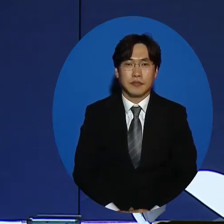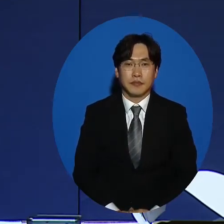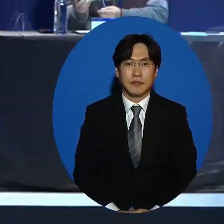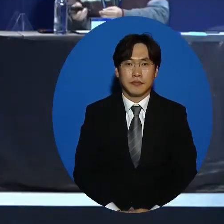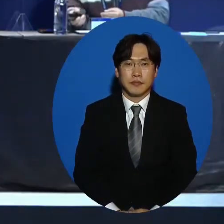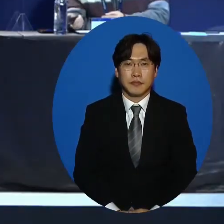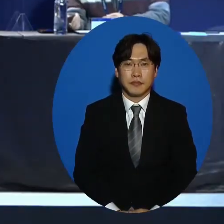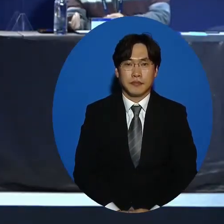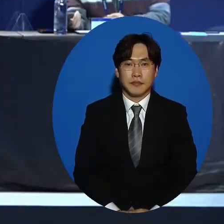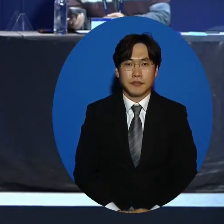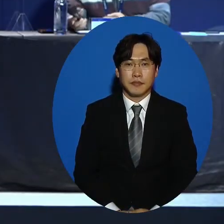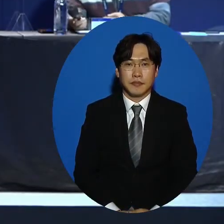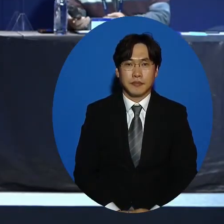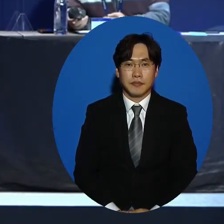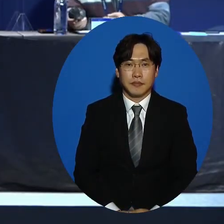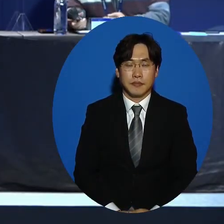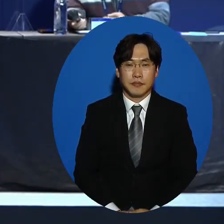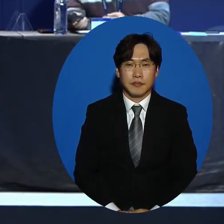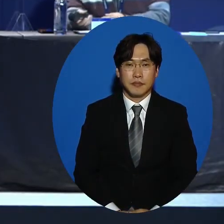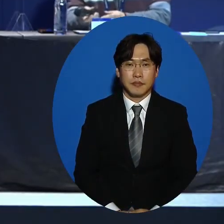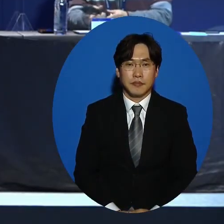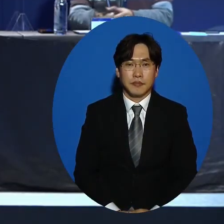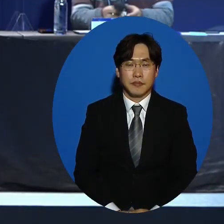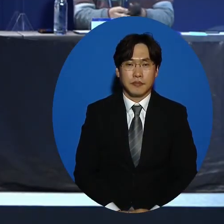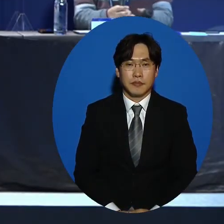이상입니다. 네, 우리